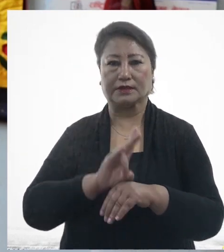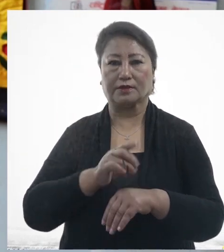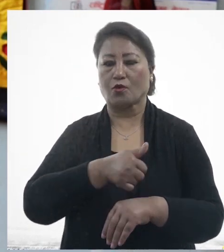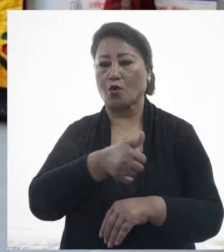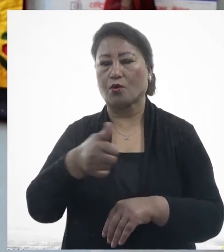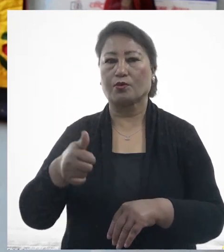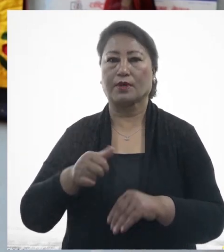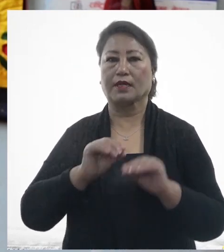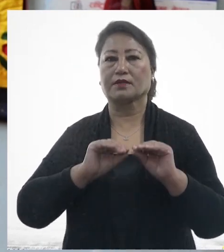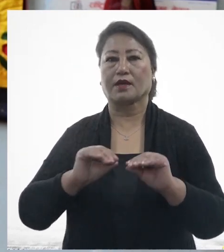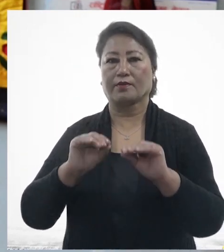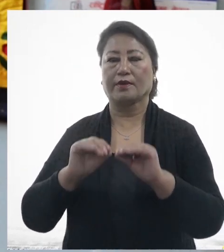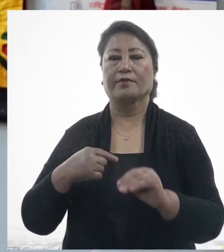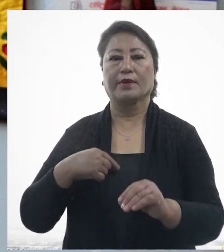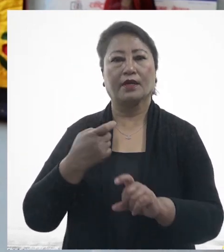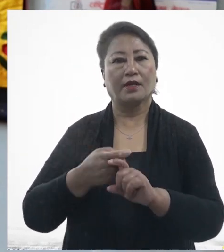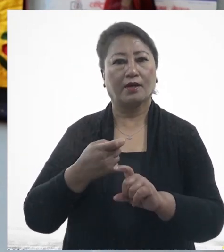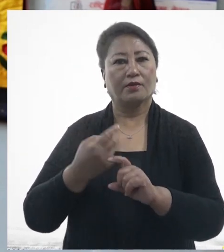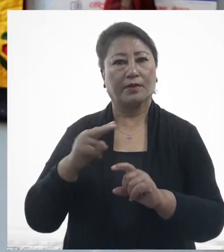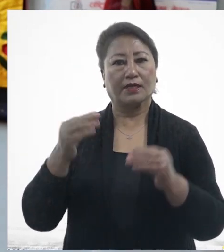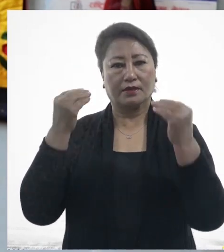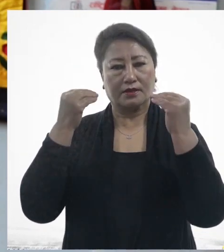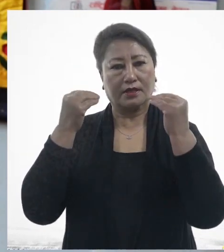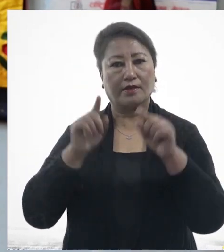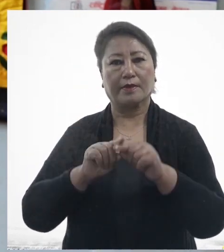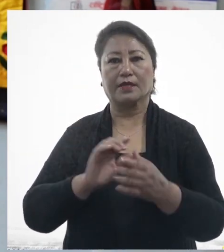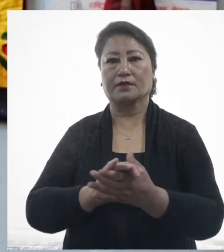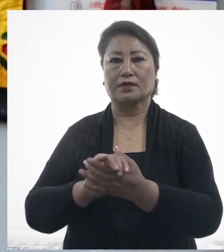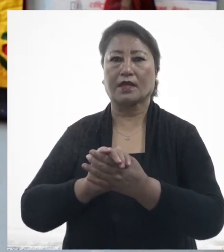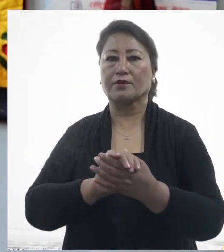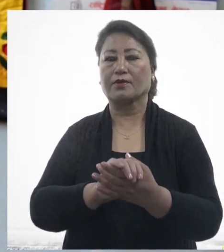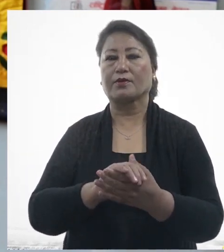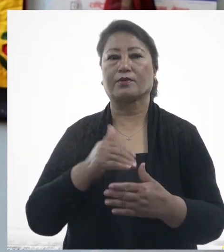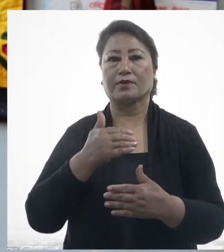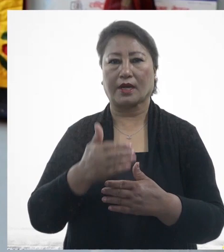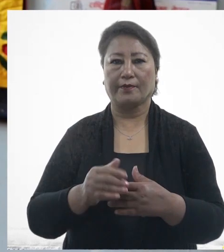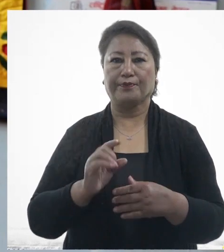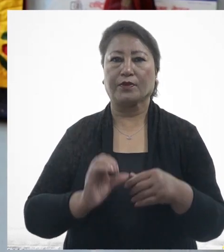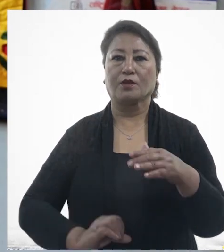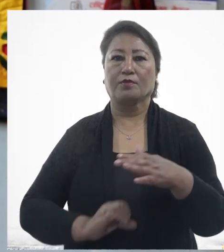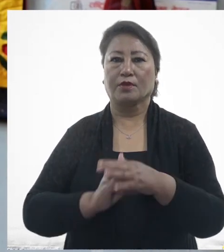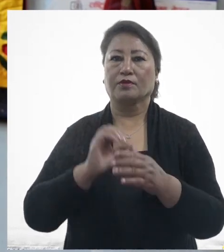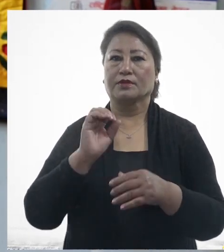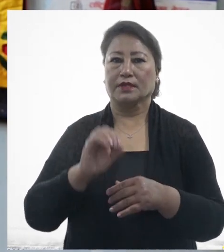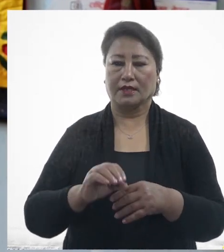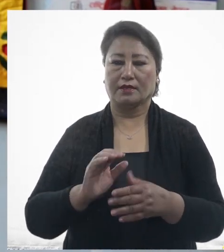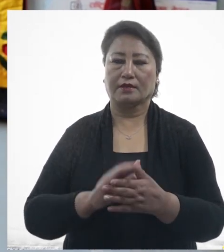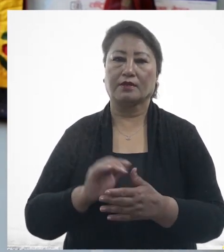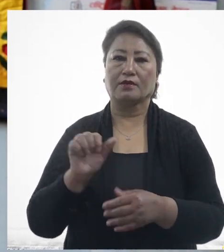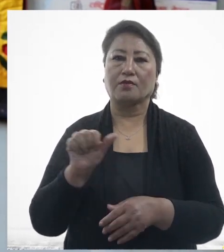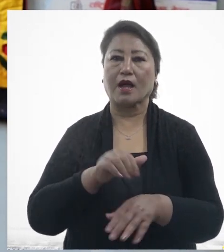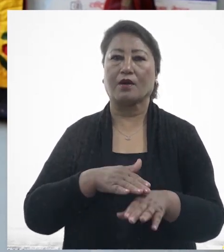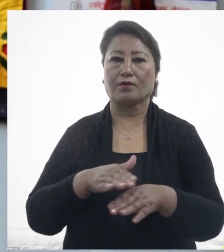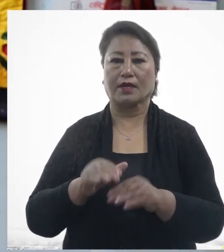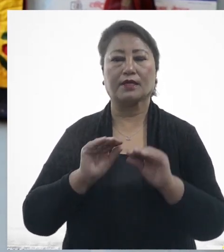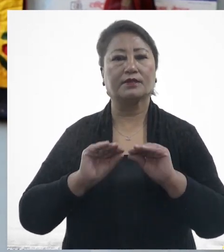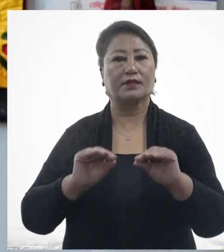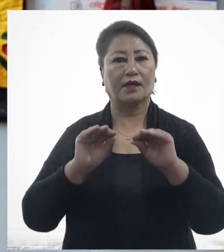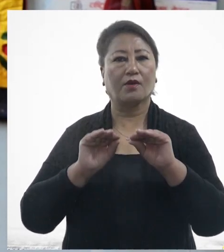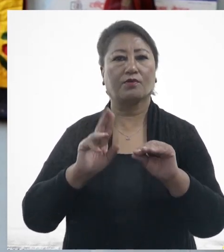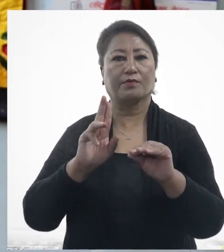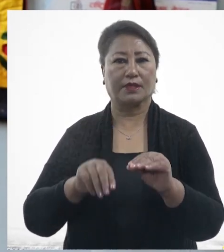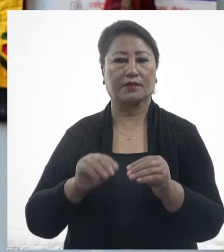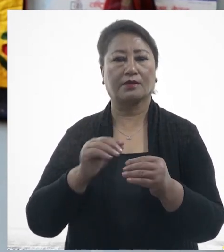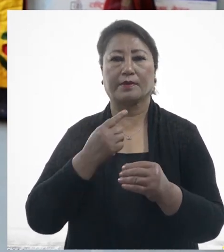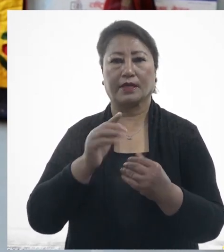जति गाह्रो भएर सिकेँ पनि साथीहरूलाई चाहिँ एक्सेस दिएर उहाँहरूले चाहिँ सिकाउनु पर्छ भन्ने हिसाबले